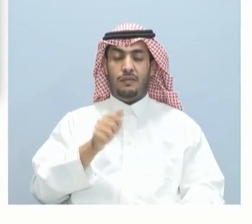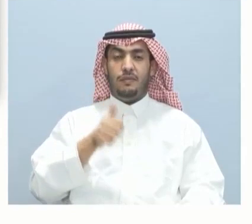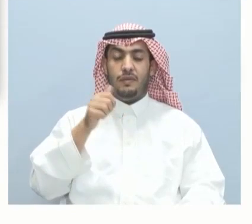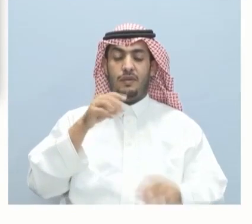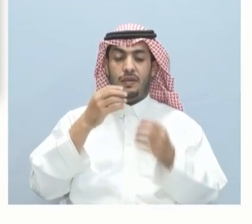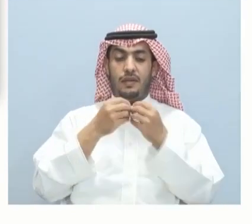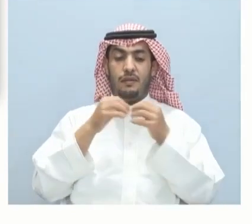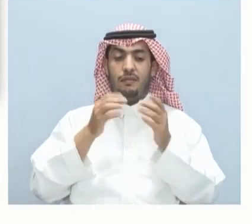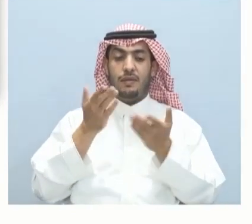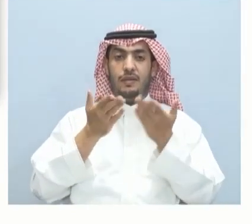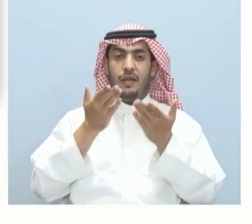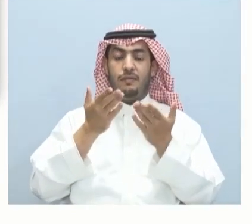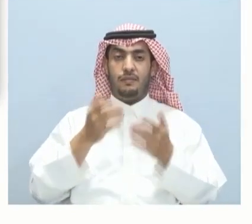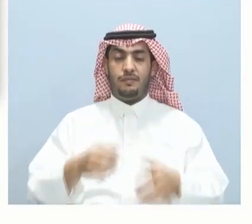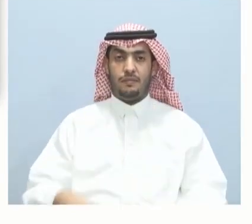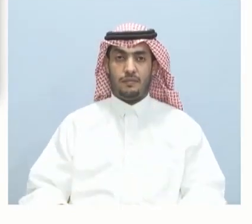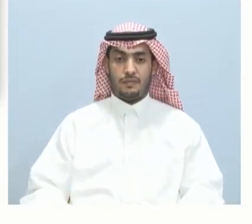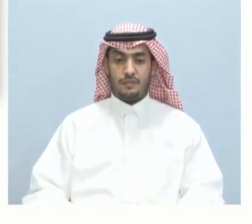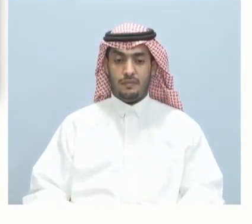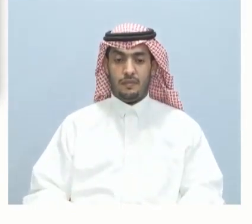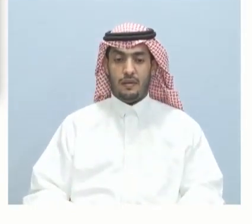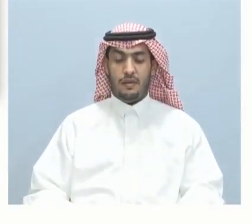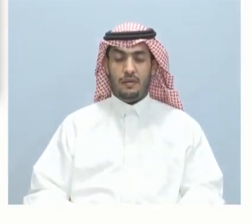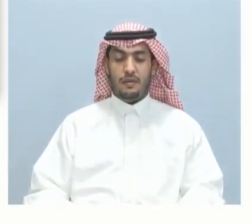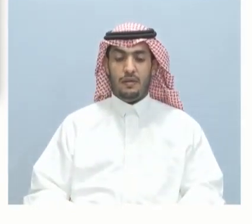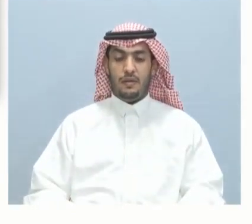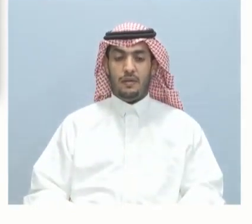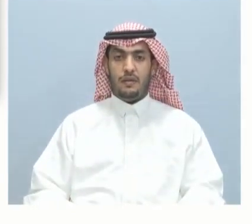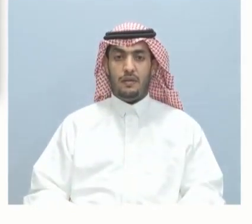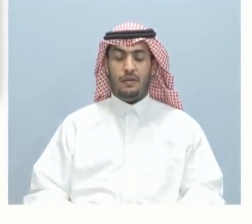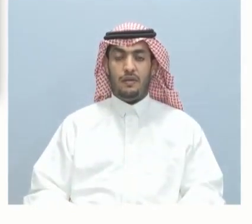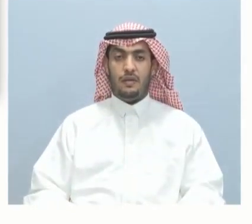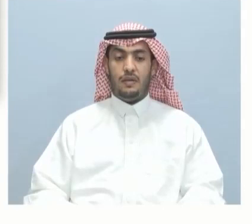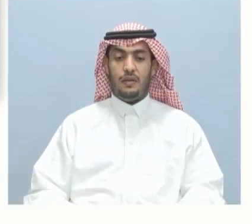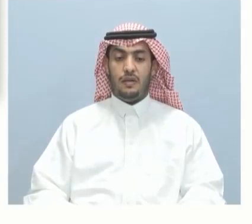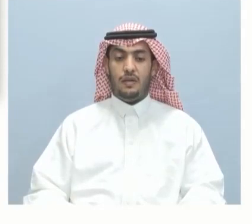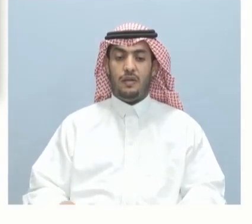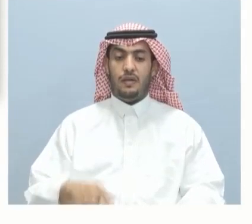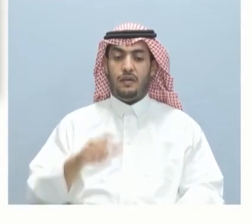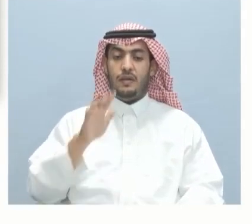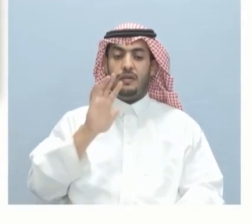ادخلهم في معادلتي هنا طيب اف اس عباره عن ماذا